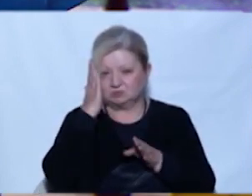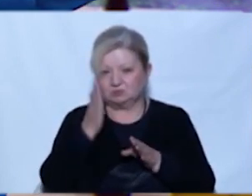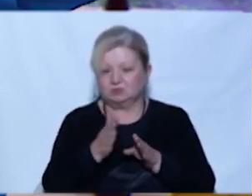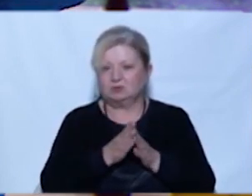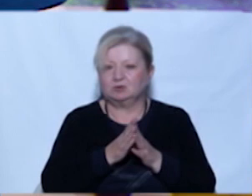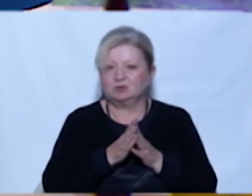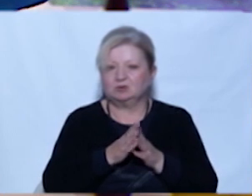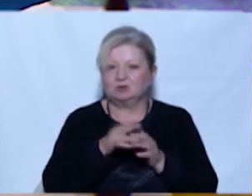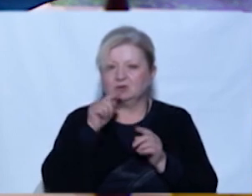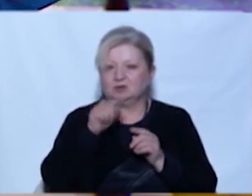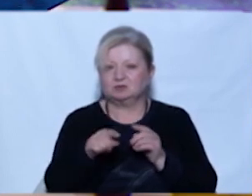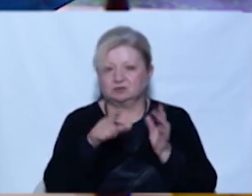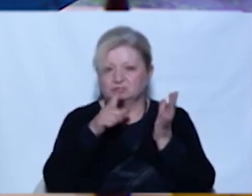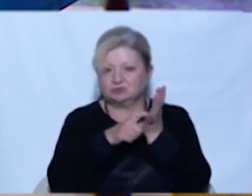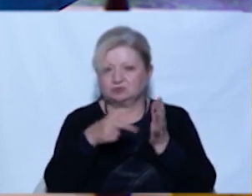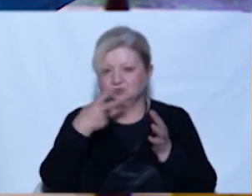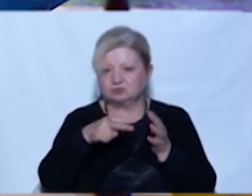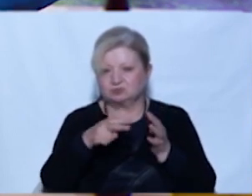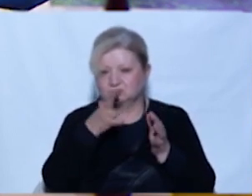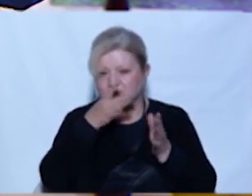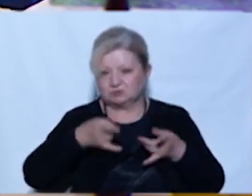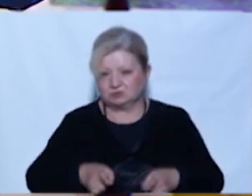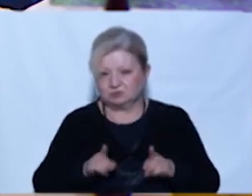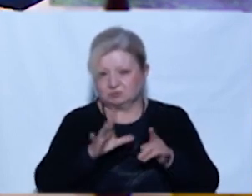იგი 1780 წელს დაიბადა.